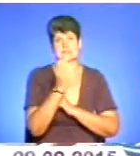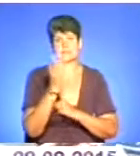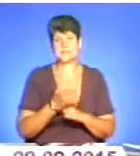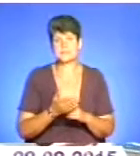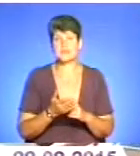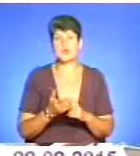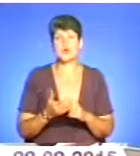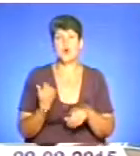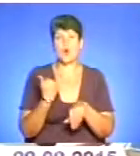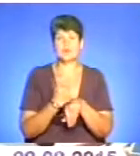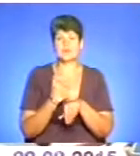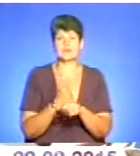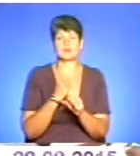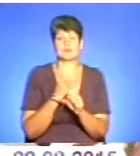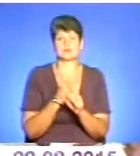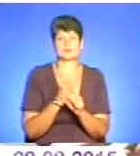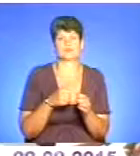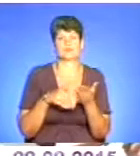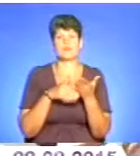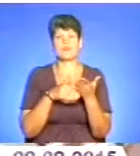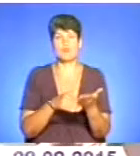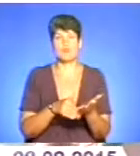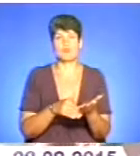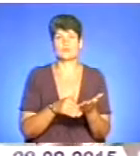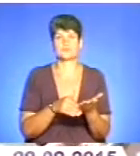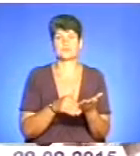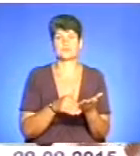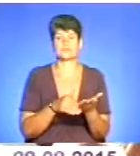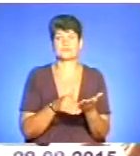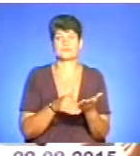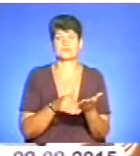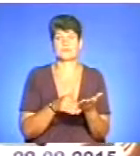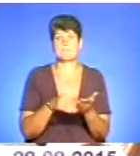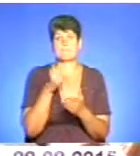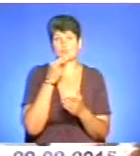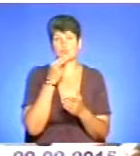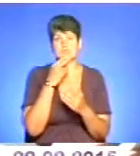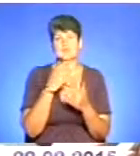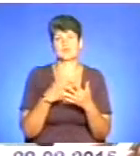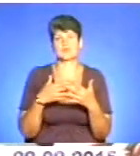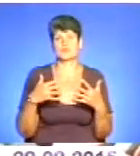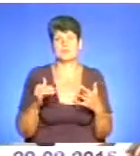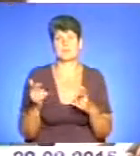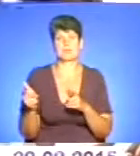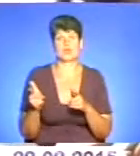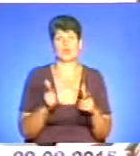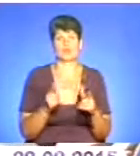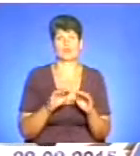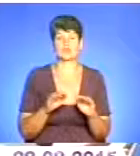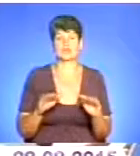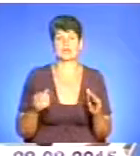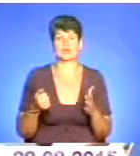Акцент основний робився в цій допомозі, ставився на продукти харчування, як казали, і підготовку дітей